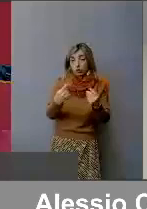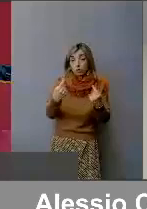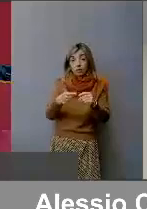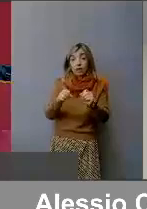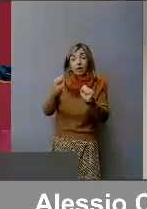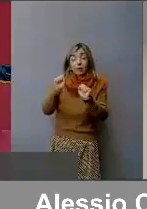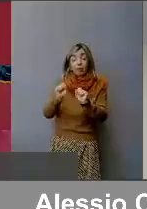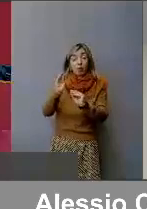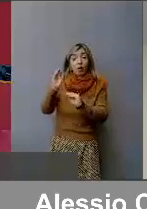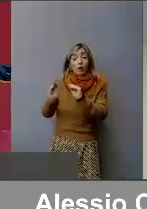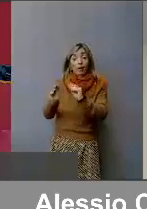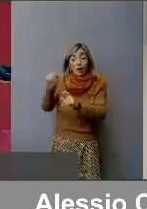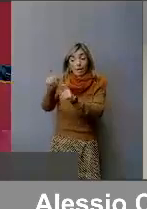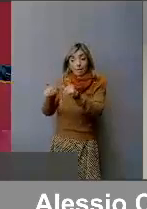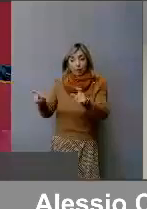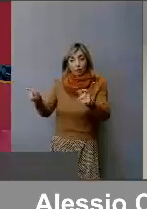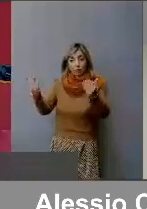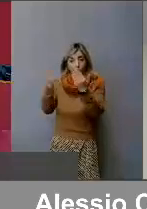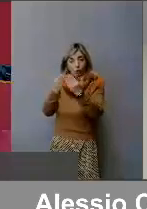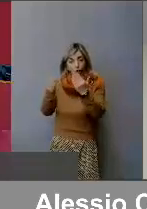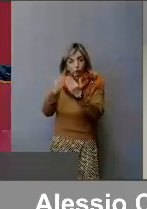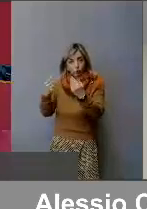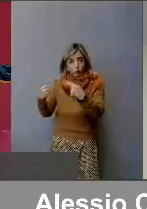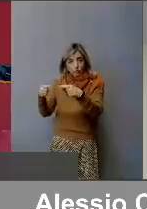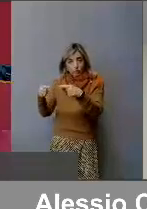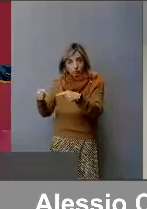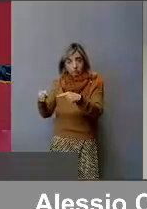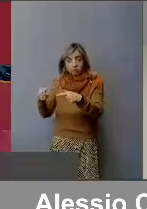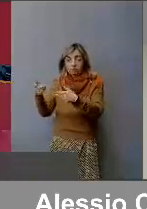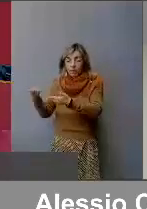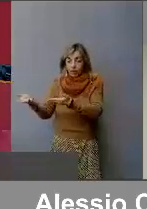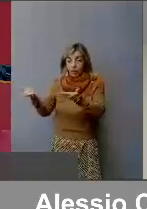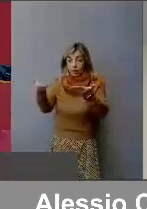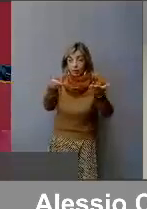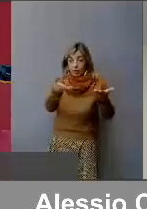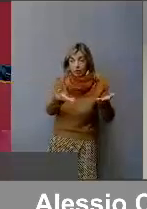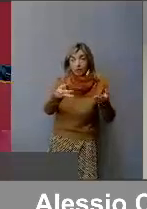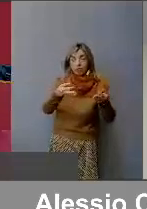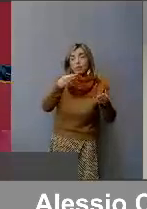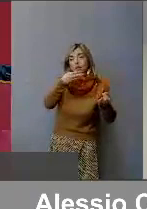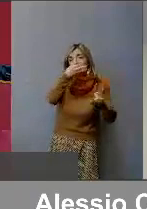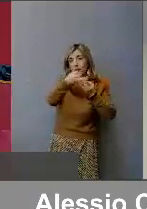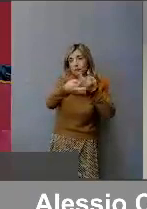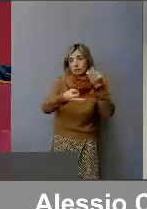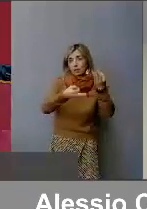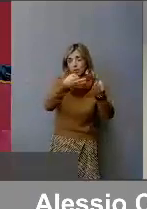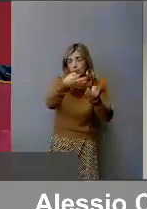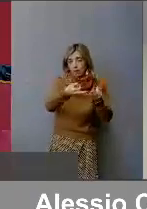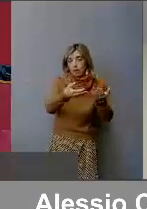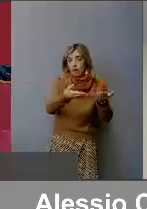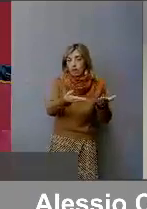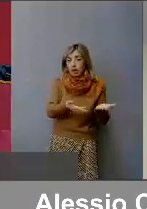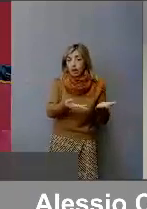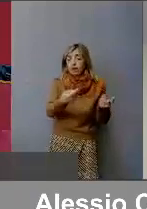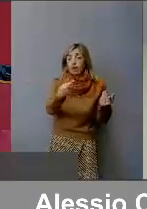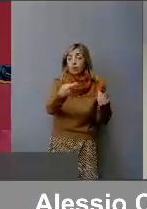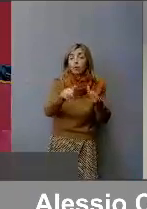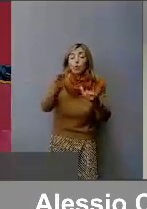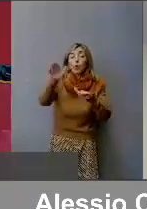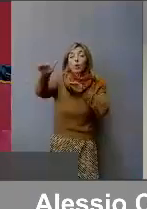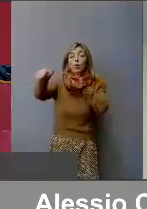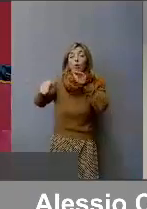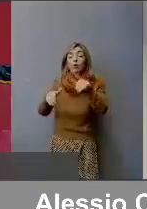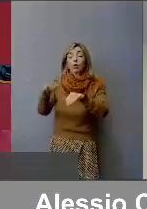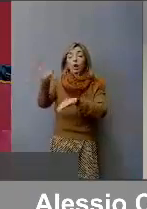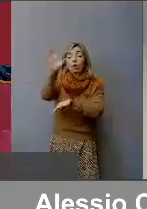di poter essere auditi condividere e socializzare al meglio questa questa lo questo loro studio e ma anche a convocare l'osservatorio ambiente e salute